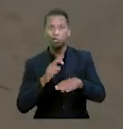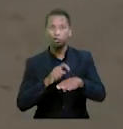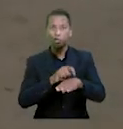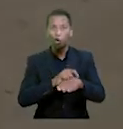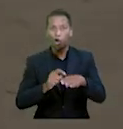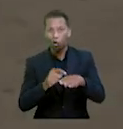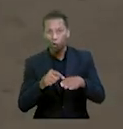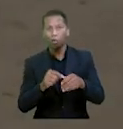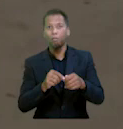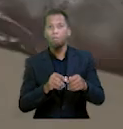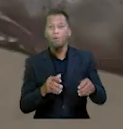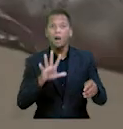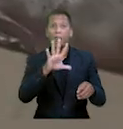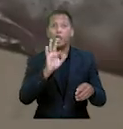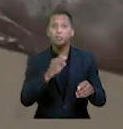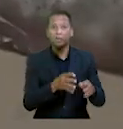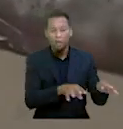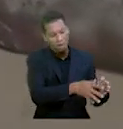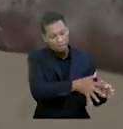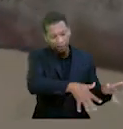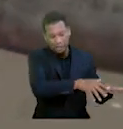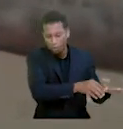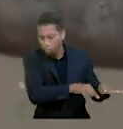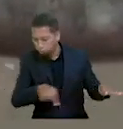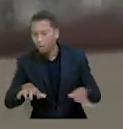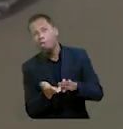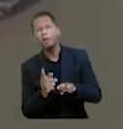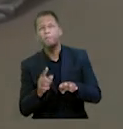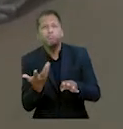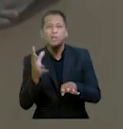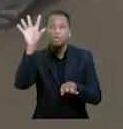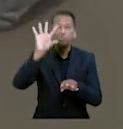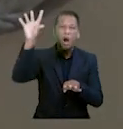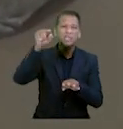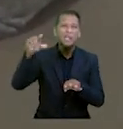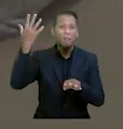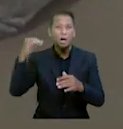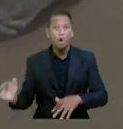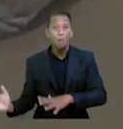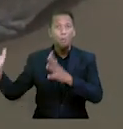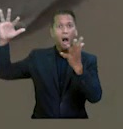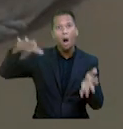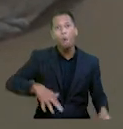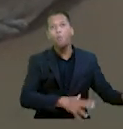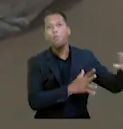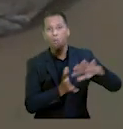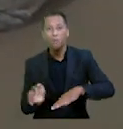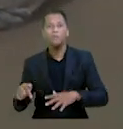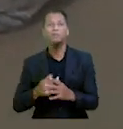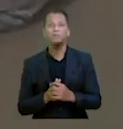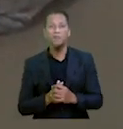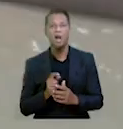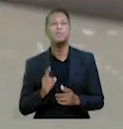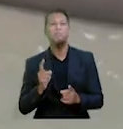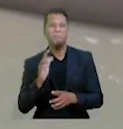1 ton diduga kedua YouTube itu mati terdampar akibat cuaca buruk berupa gelombang tinggi yang terjadi di Laut Selatan Jawa kereta